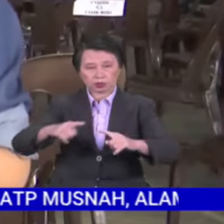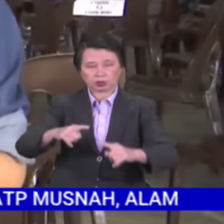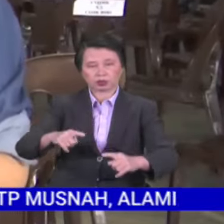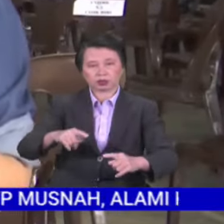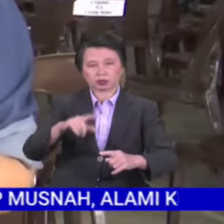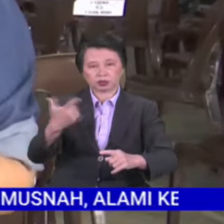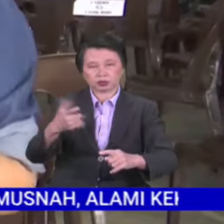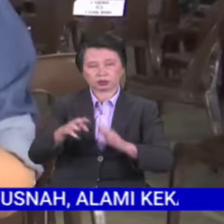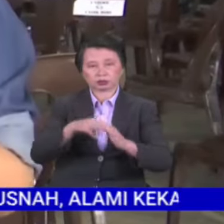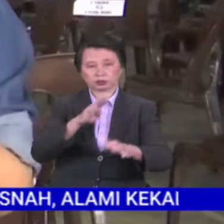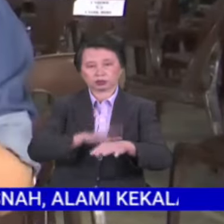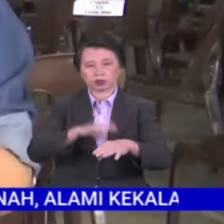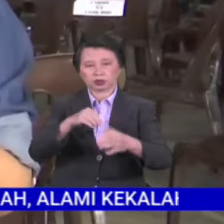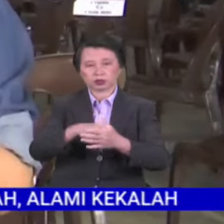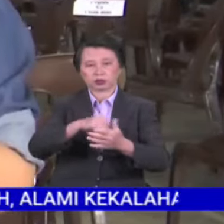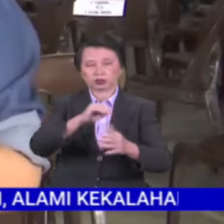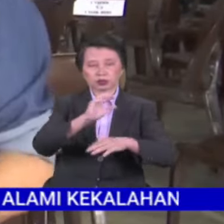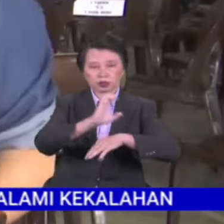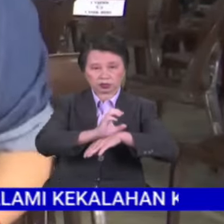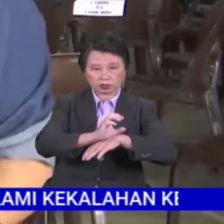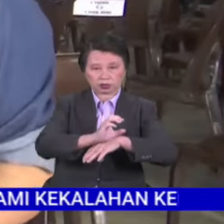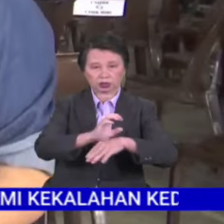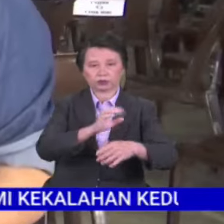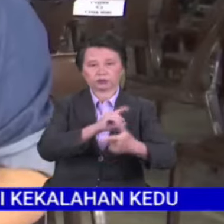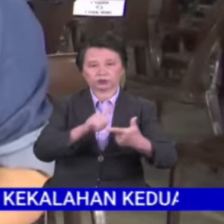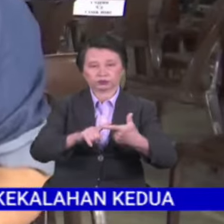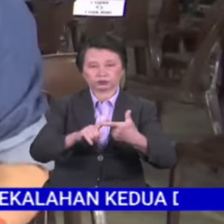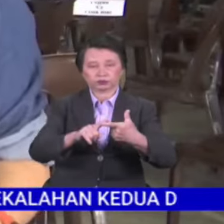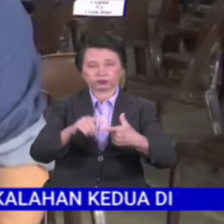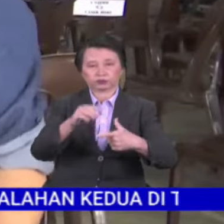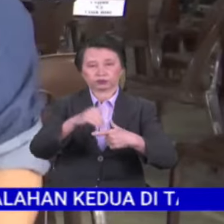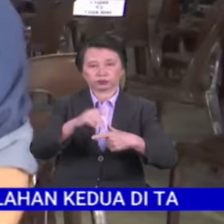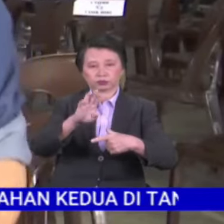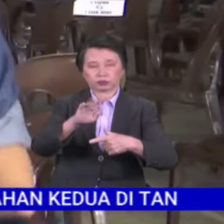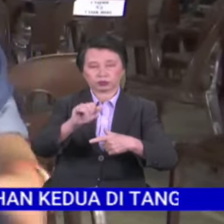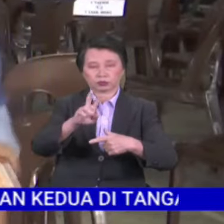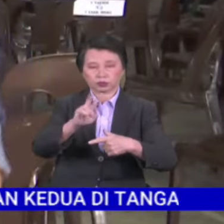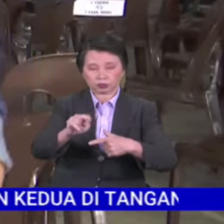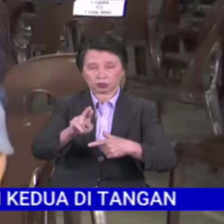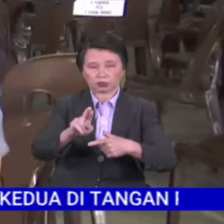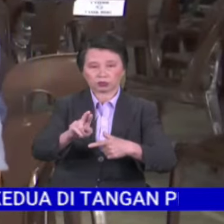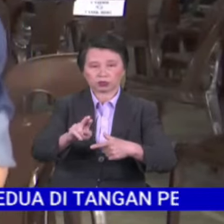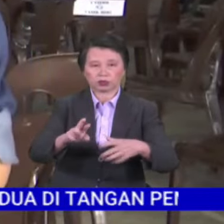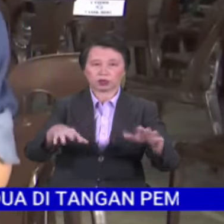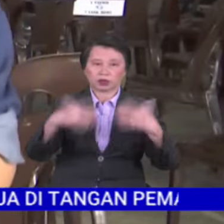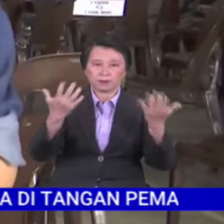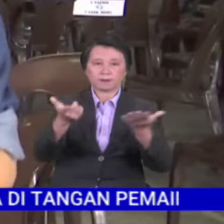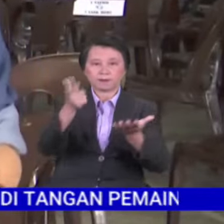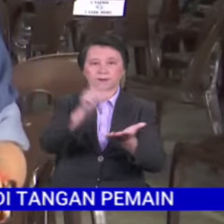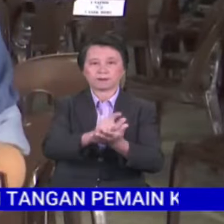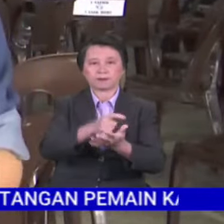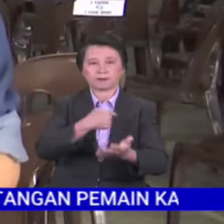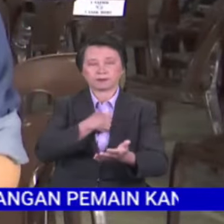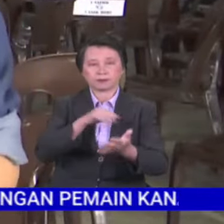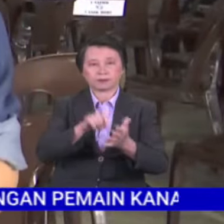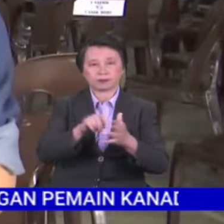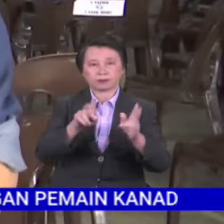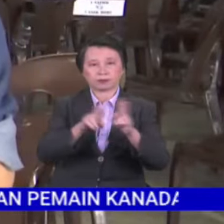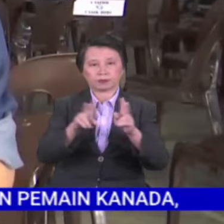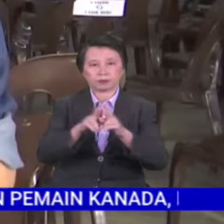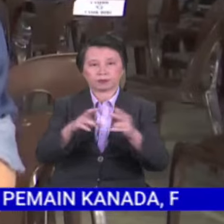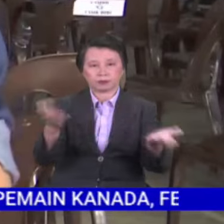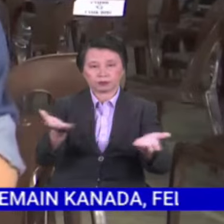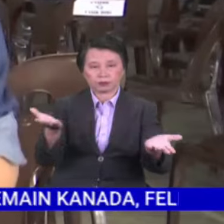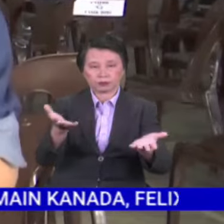lain termasuk di Gereja St. Louis Kampung Rasul di Bau. Setakat ini saja laporan saya di Kampung Setengah